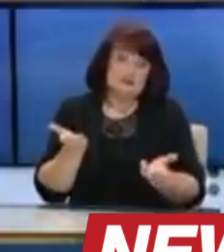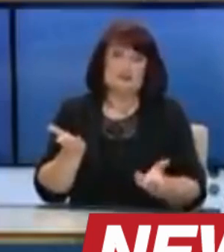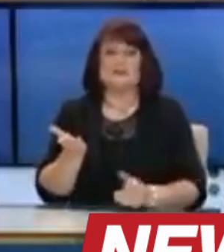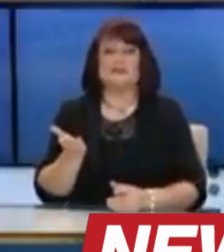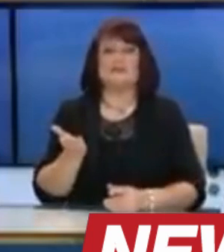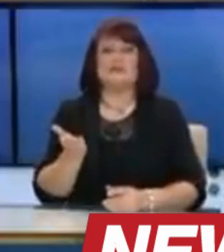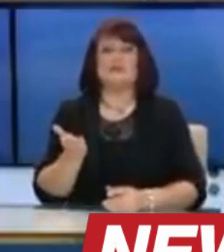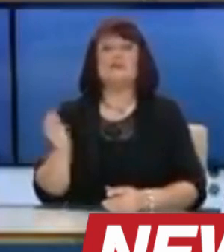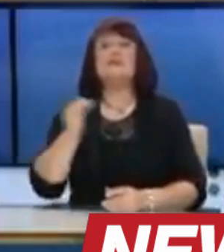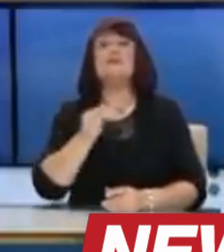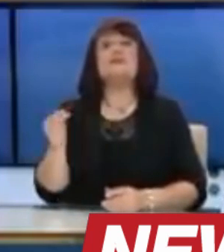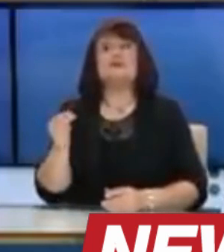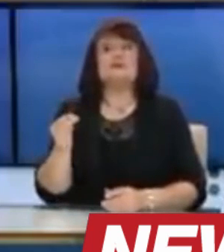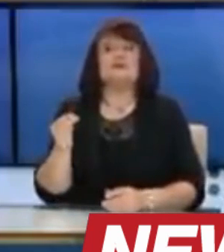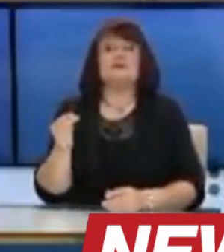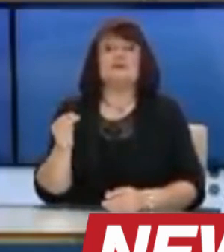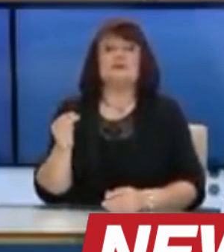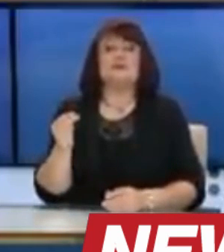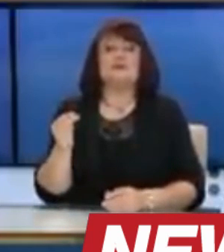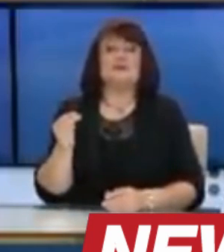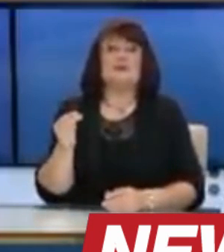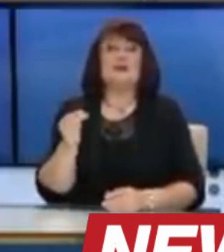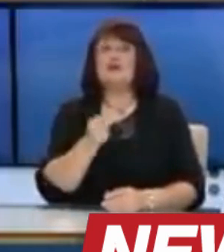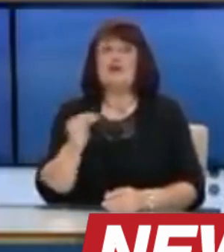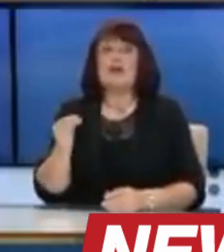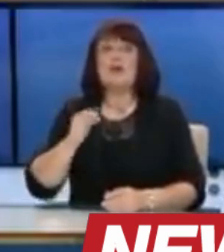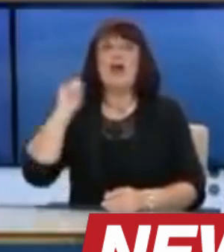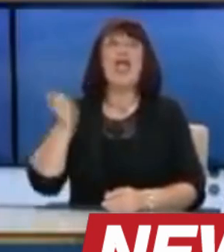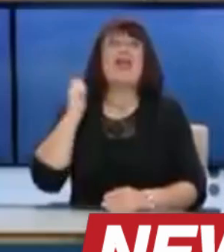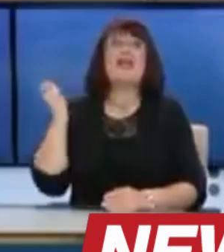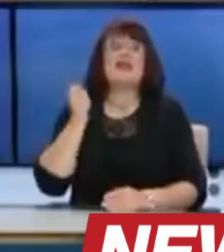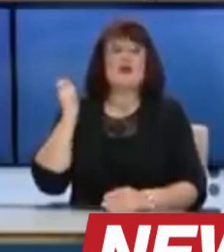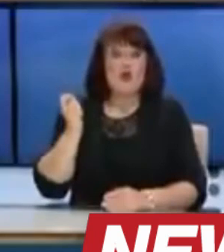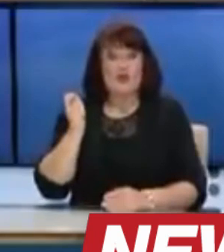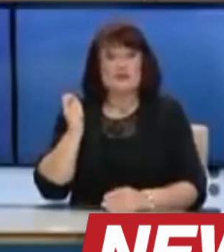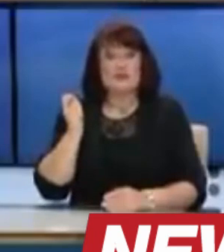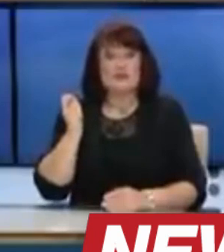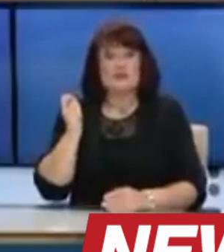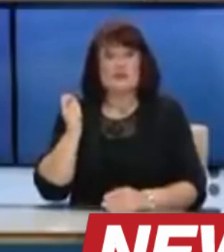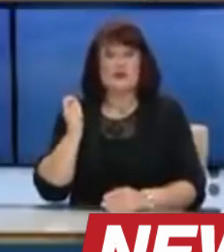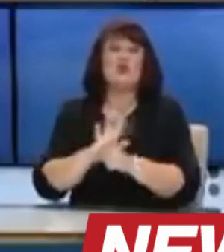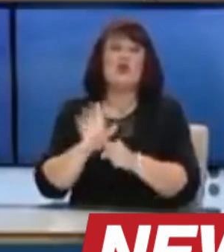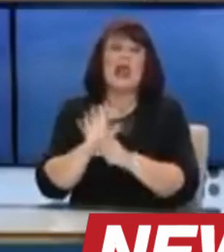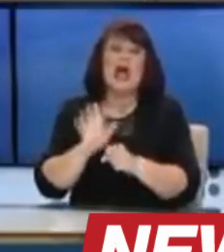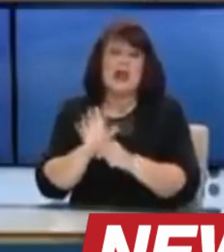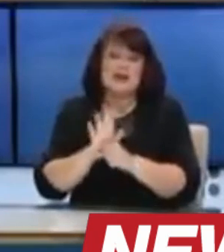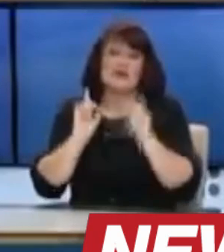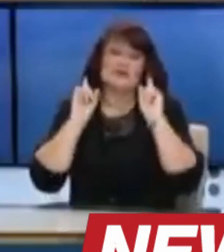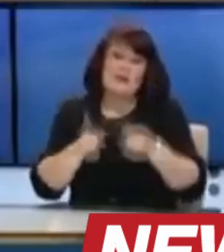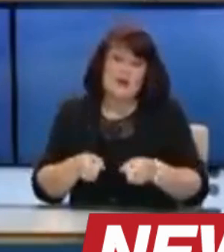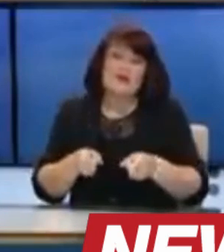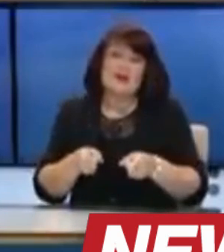Μητσοτάκης, μετά τις αποφάσεις της κυβέρνησης να στερήσει από τους πολίτες που δεν έχουν εμβολιαστεί το δικαίωμα να εξετάζονται δωρεάν για τον κορονοϊό στις δημόσιες δομές